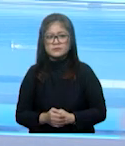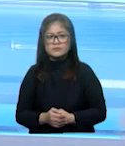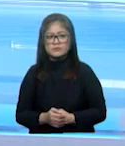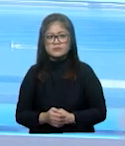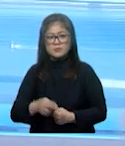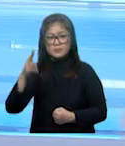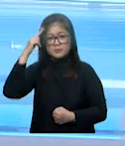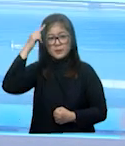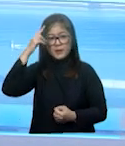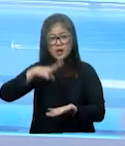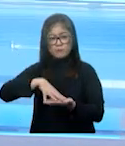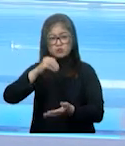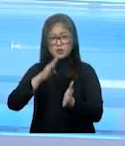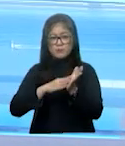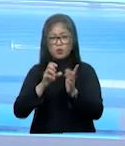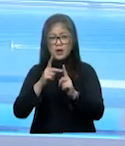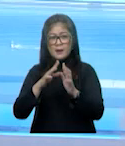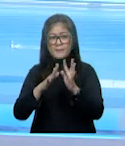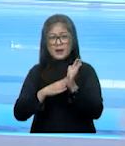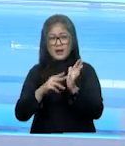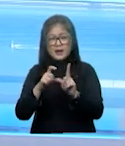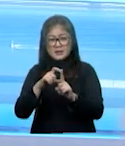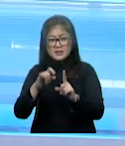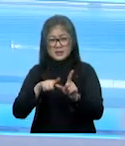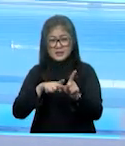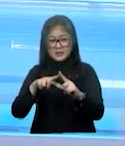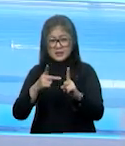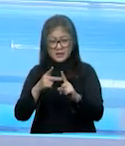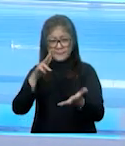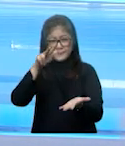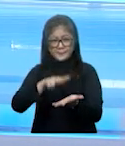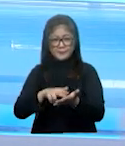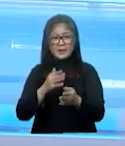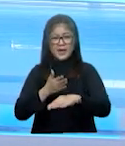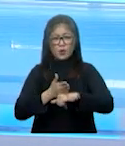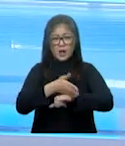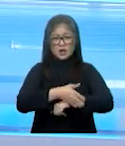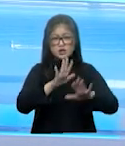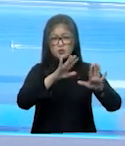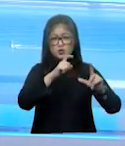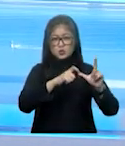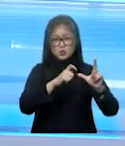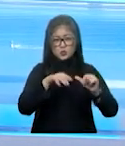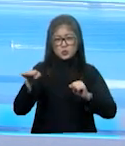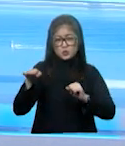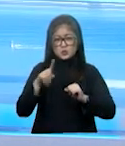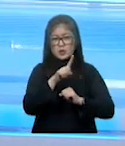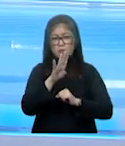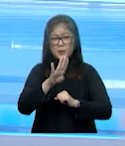Pemirsa, pimpinan pusat Muhammadiyah telah menetapkan jadwal Idul Adha 10 Zulhijjah 1444 Hijriah jatuh pada Rabu